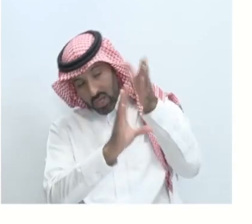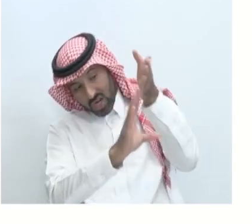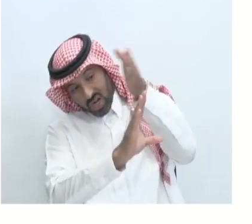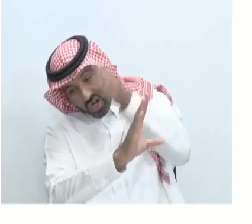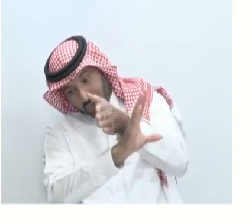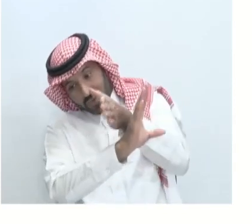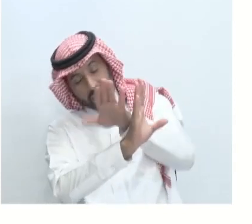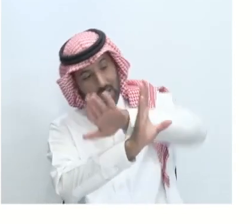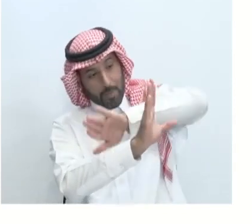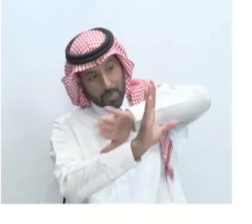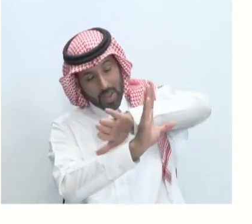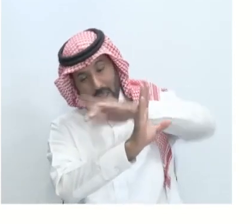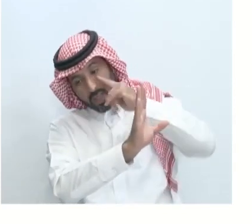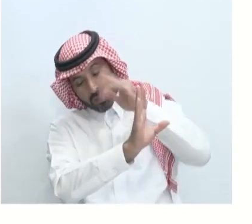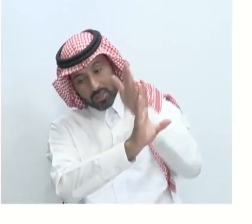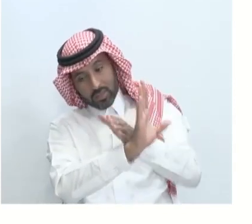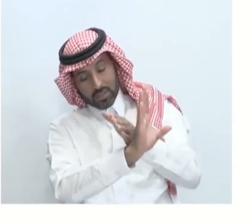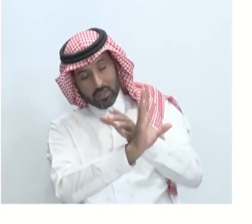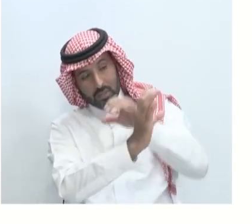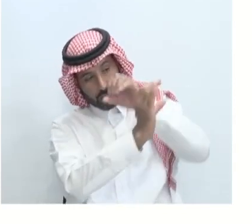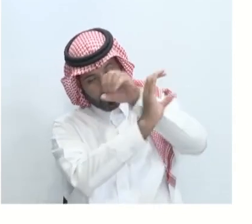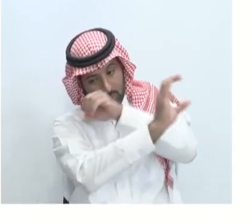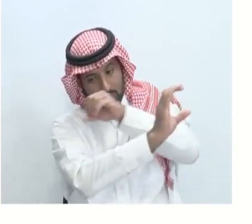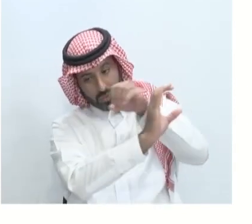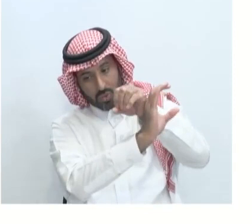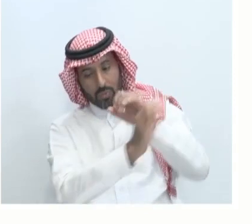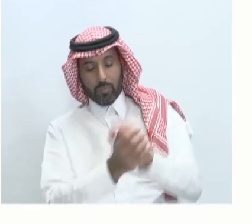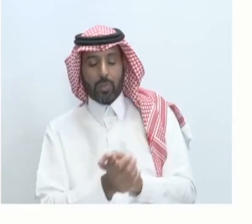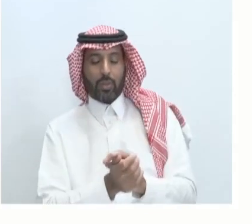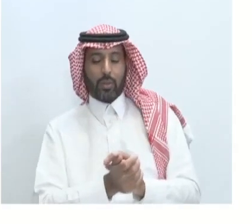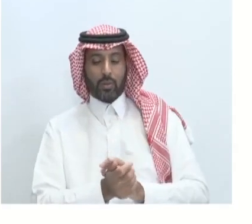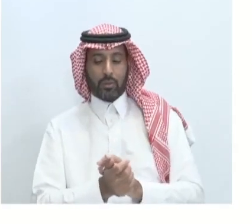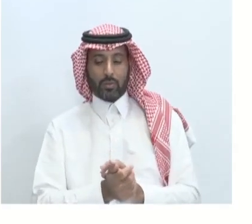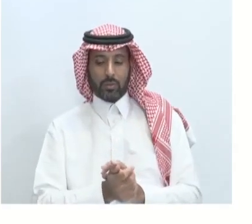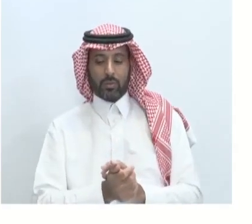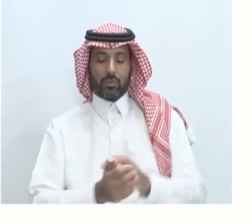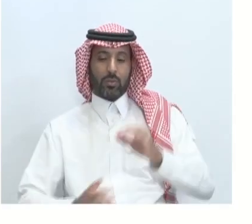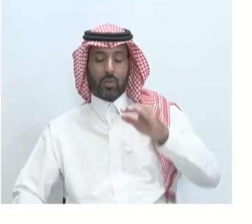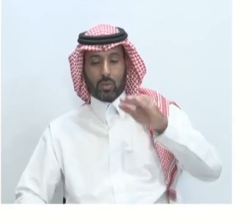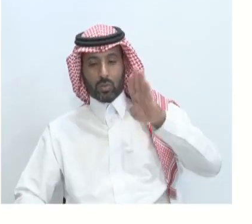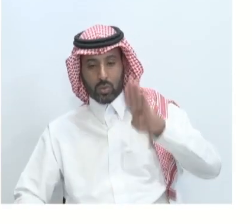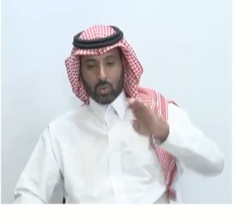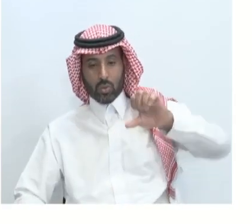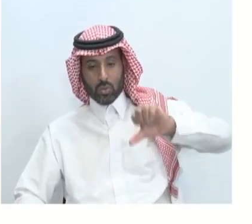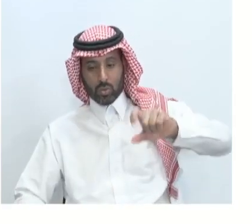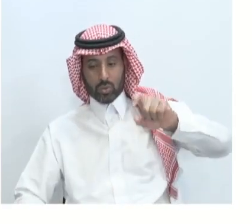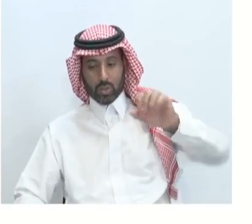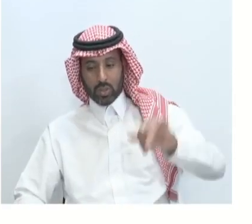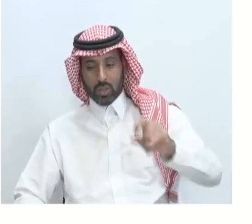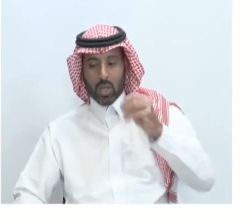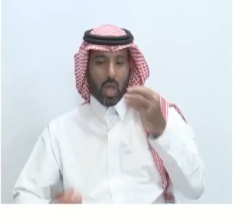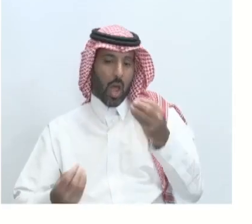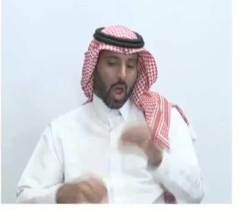تلك المراه وفي تلسكوب كود عزيزي الطالب عزيزتي الطالبه تستخدم